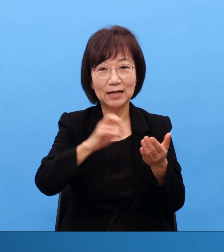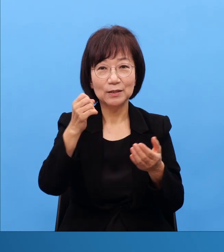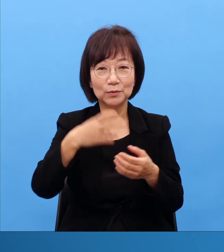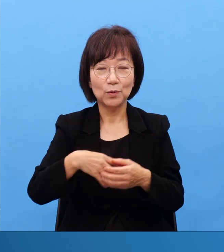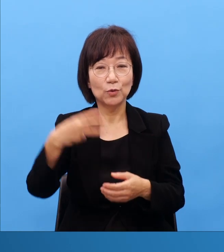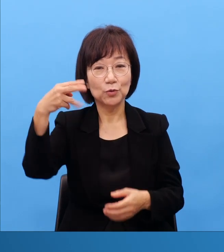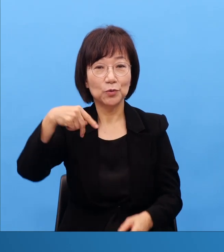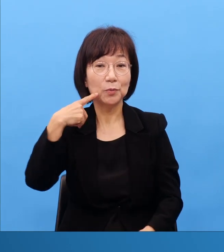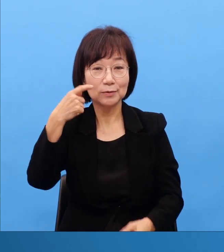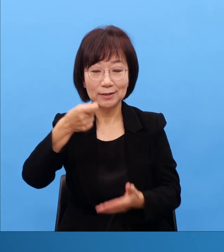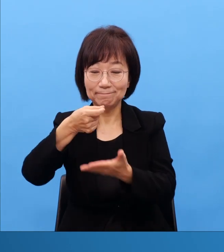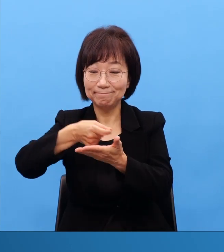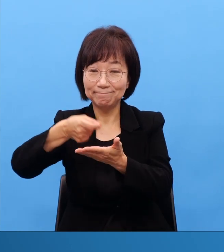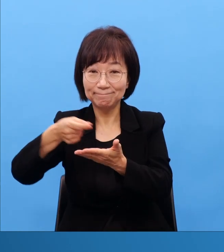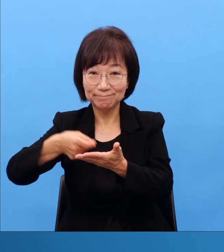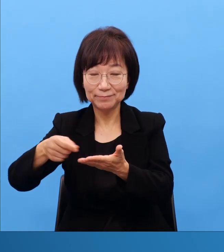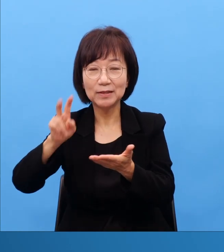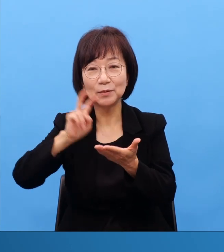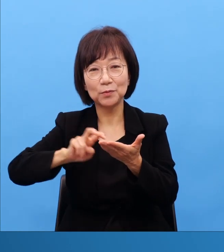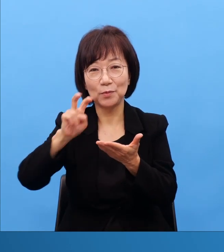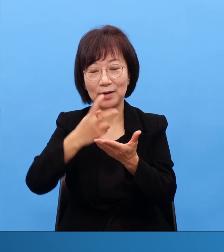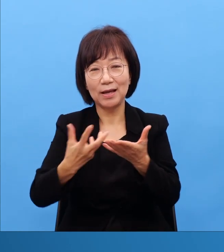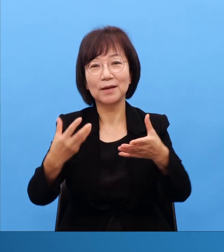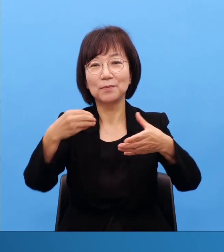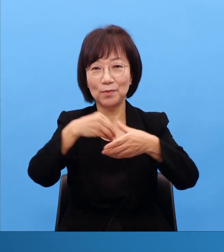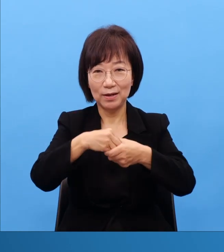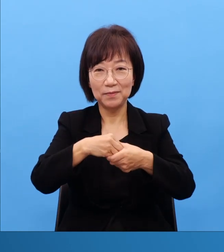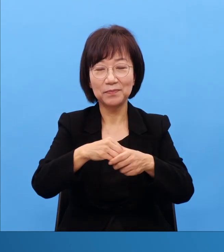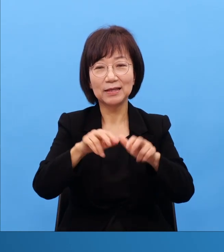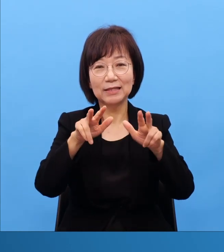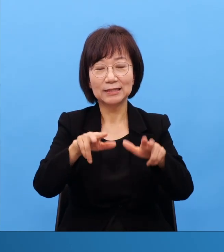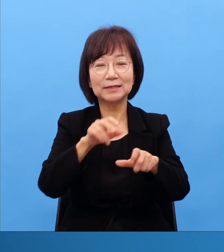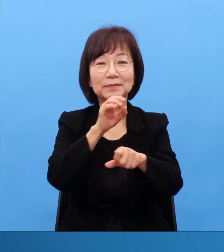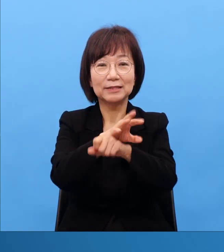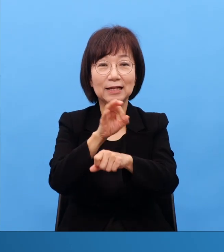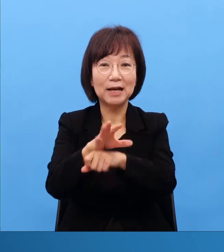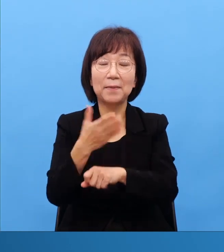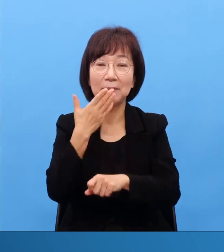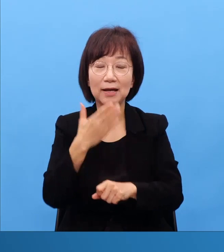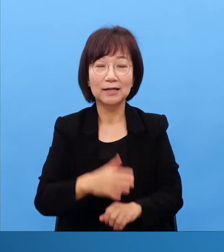담겨 있으며 현재 위아.kr에서 구입할 수 있습니다.